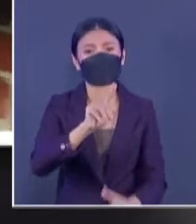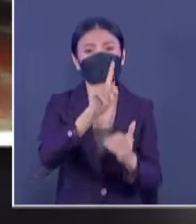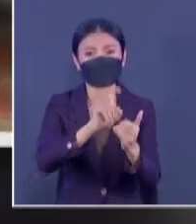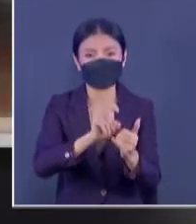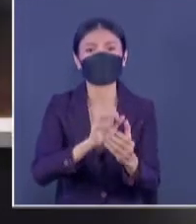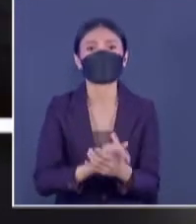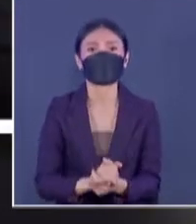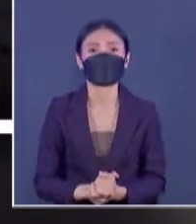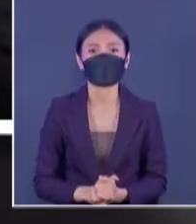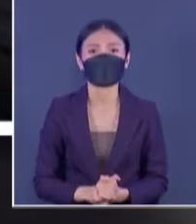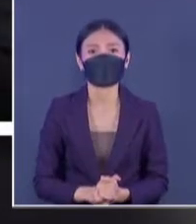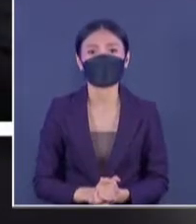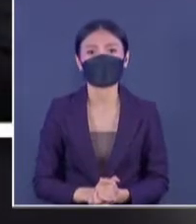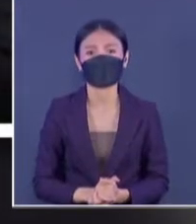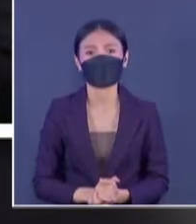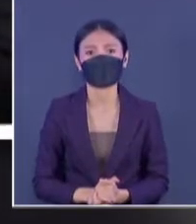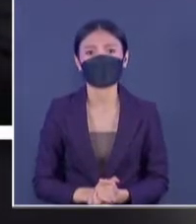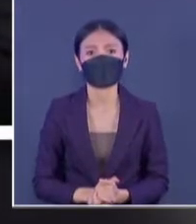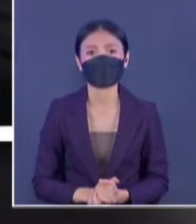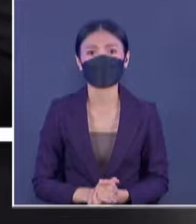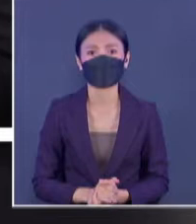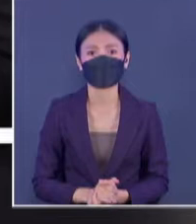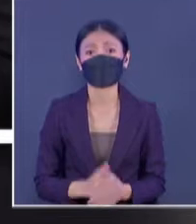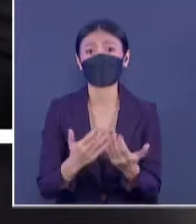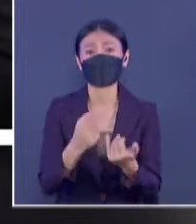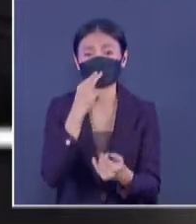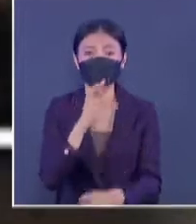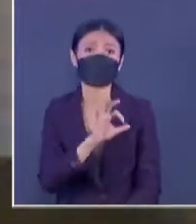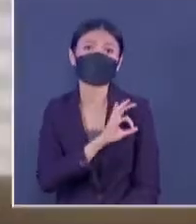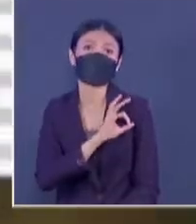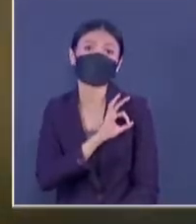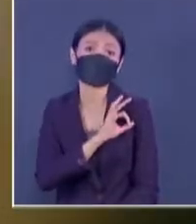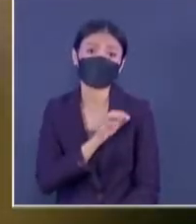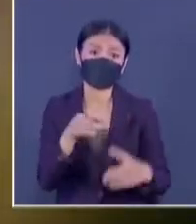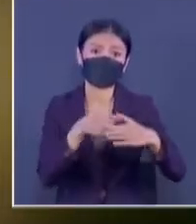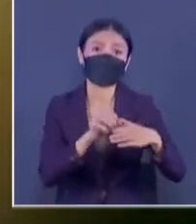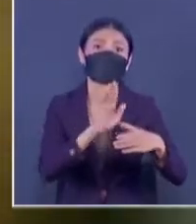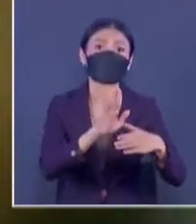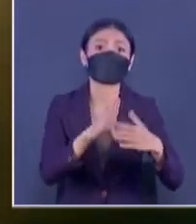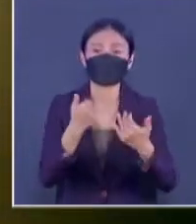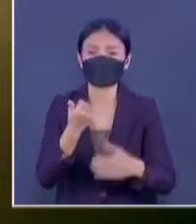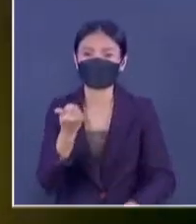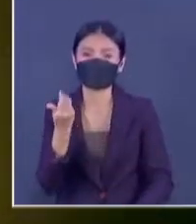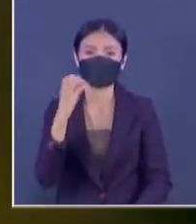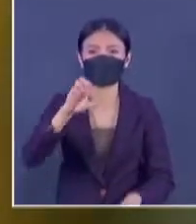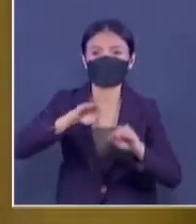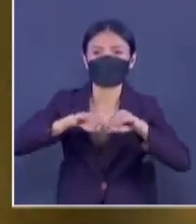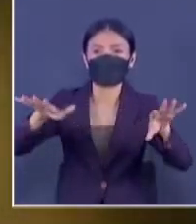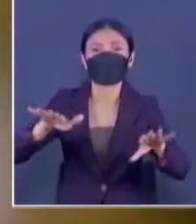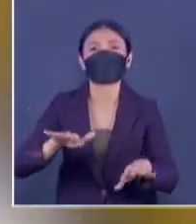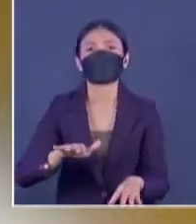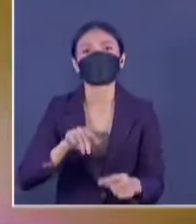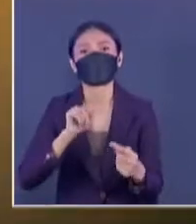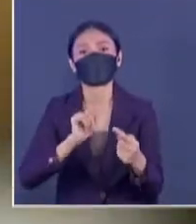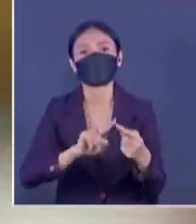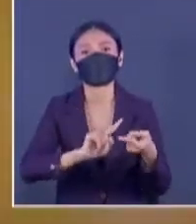ากไปของซาร่าแดชได้รับการยืนยันจากแพตตี้ลาเบลนะคะสมาชิกร่วมวงลาเบลที่ทวีตถึงการเสียชีวิตของเพื่อนรักแต่ก็ไม่